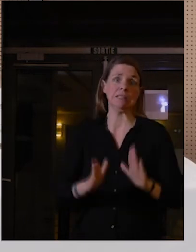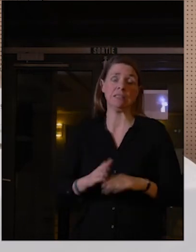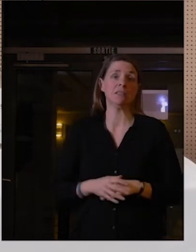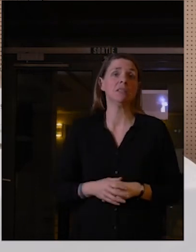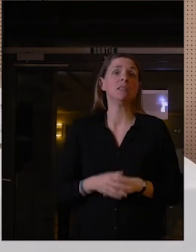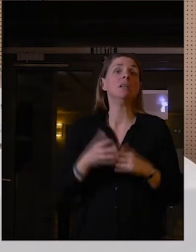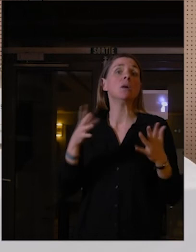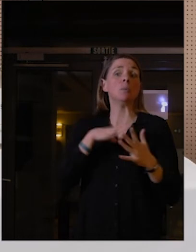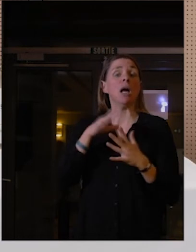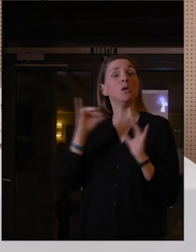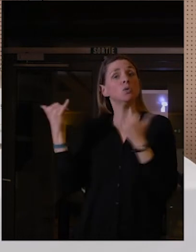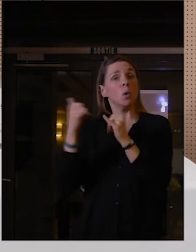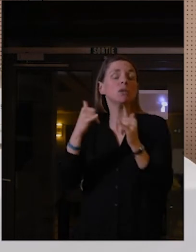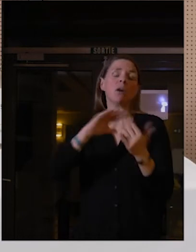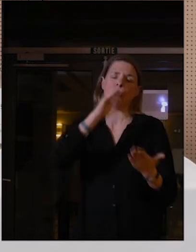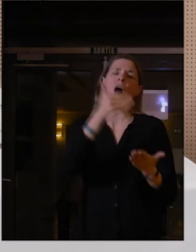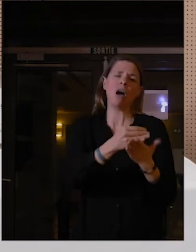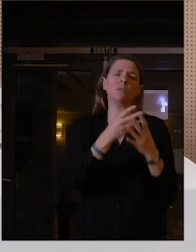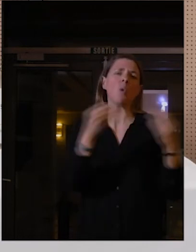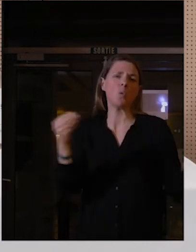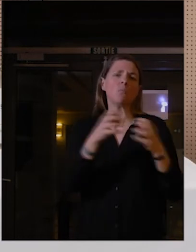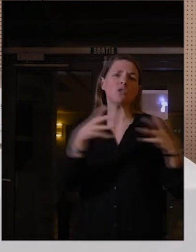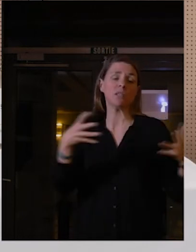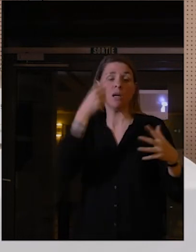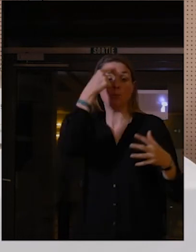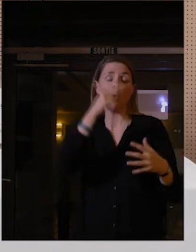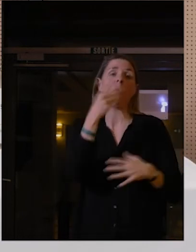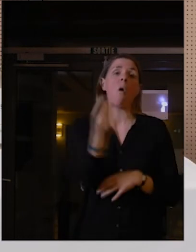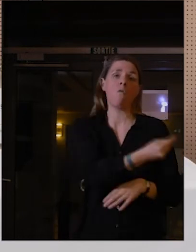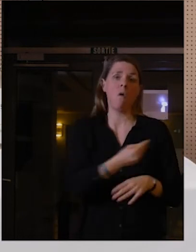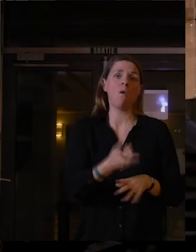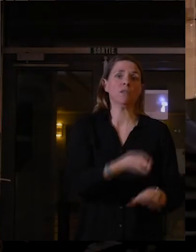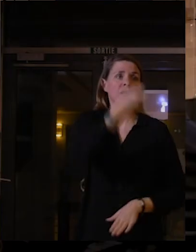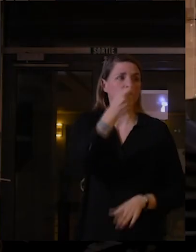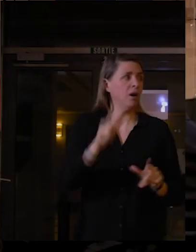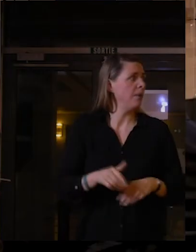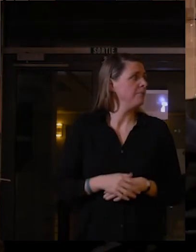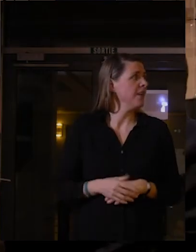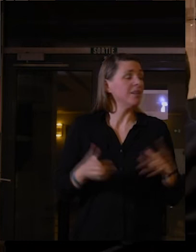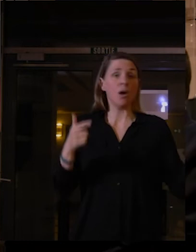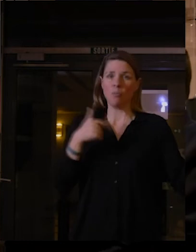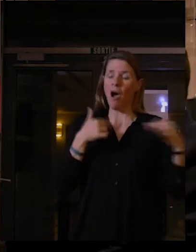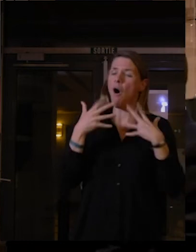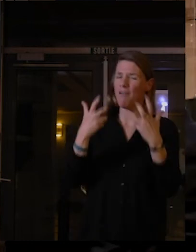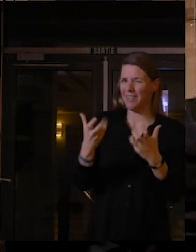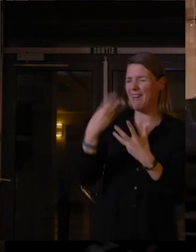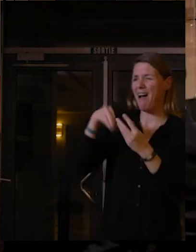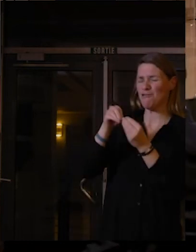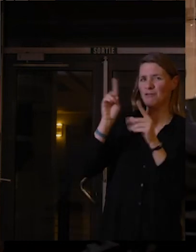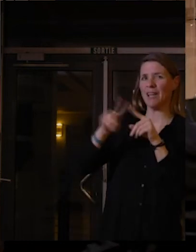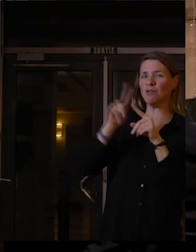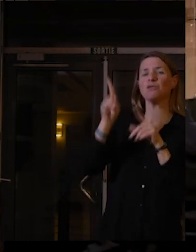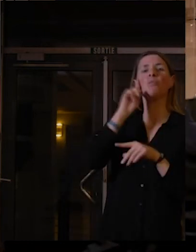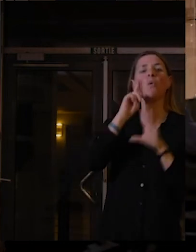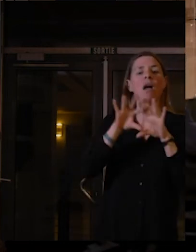mal d'exemples de joueuses qui ont arrêté effectivement pour avoir des enfants. Ouais, moi j'aimerais bien ajouter quelque chose aussi là-dessus, parce que dans